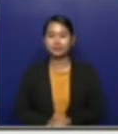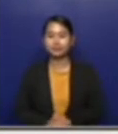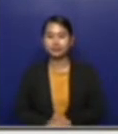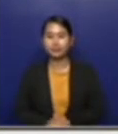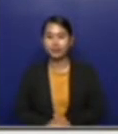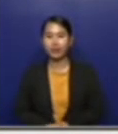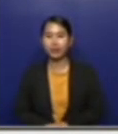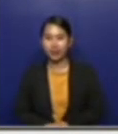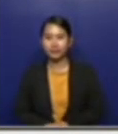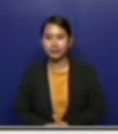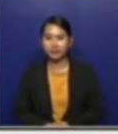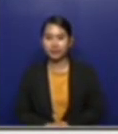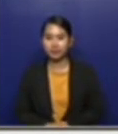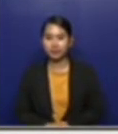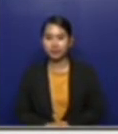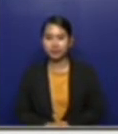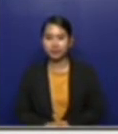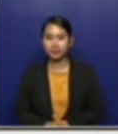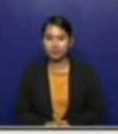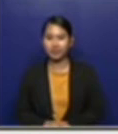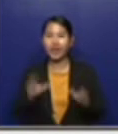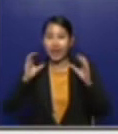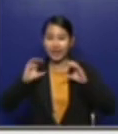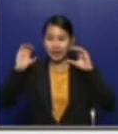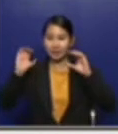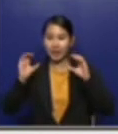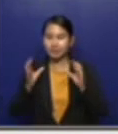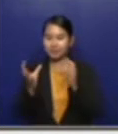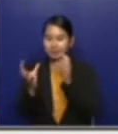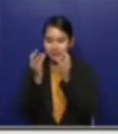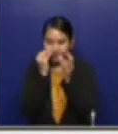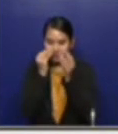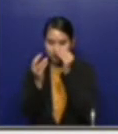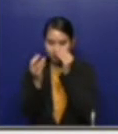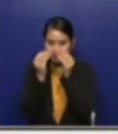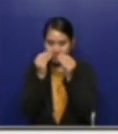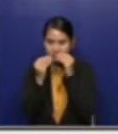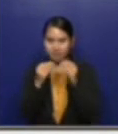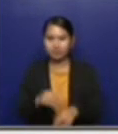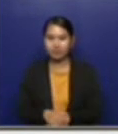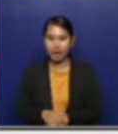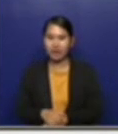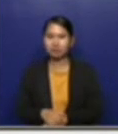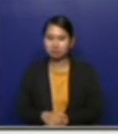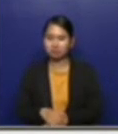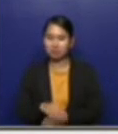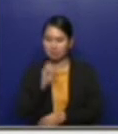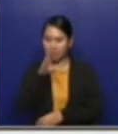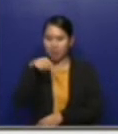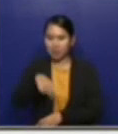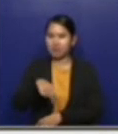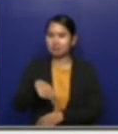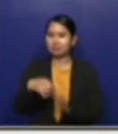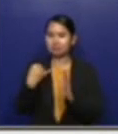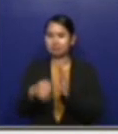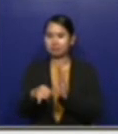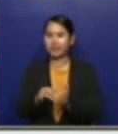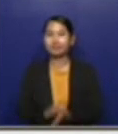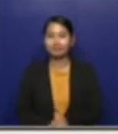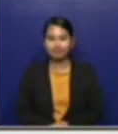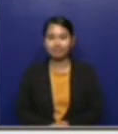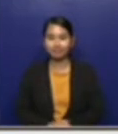เมื่อคู่กรณีคือรัฐบาลต้องให้รัฐบาลฟังจะมาเบี่ยงให้สภาฟังมันผิดที่ผิดทางนะอันที่หนึ่